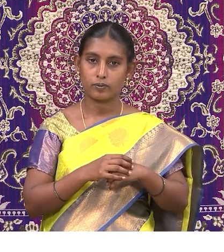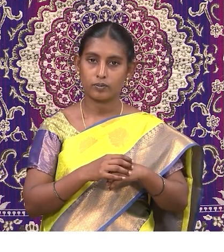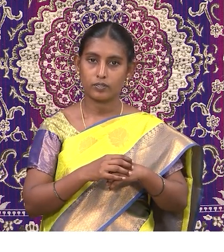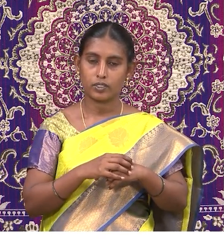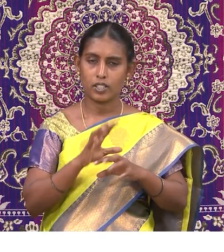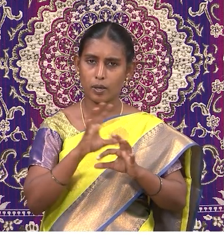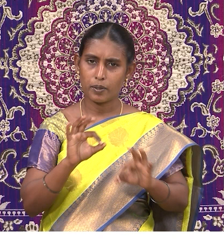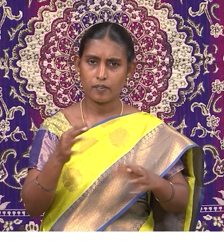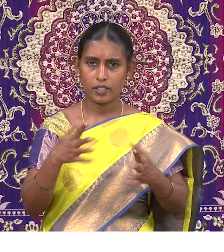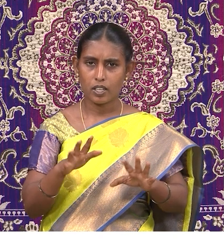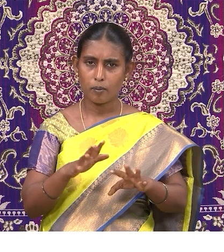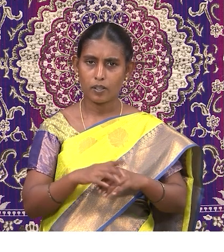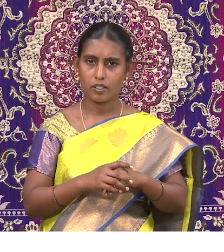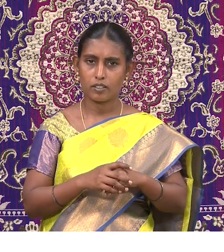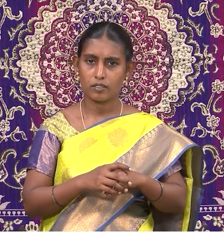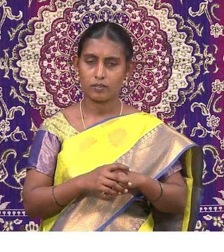இதை எப்படி விட்டுக்கலாமா?